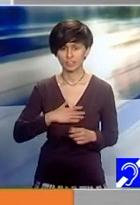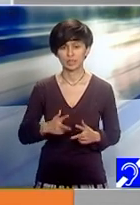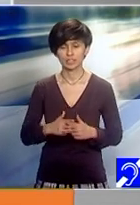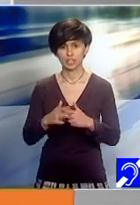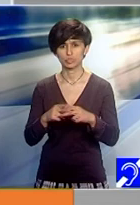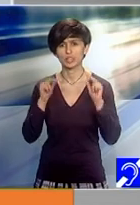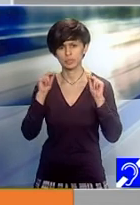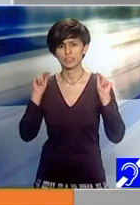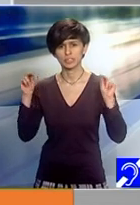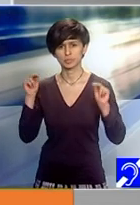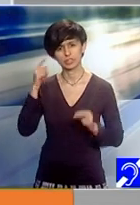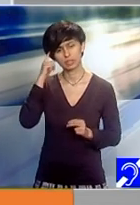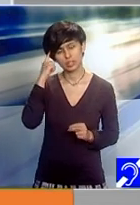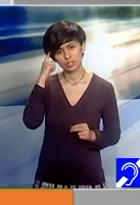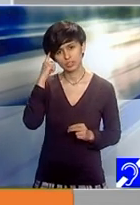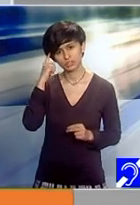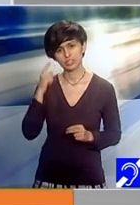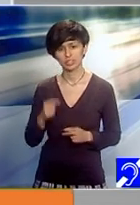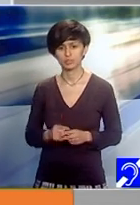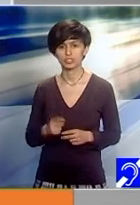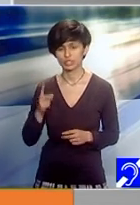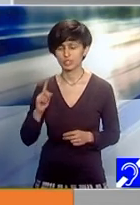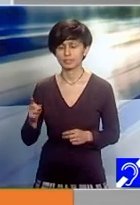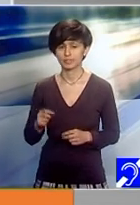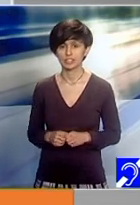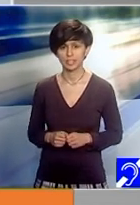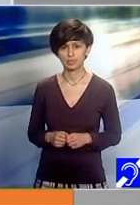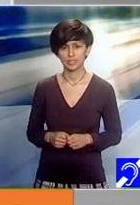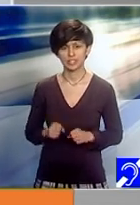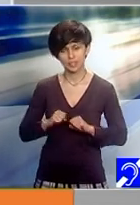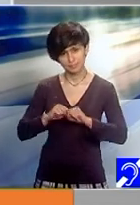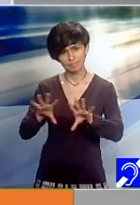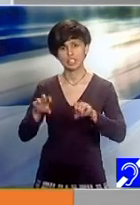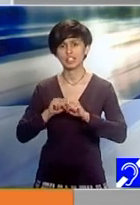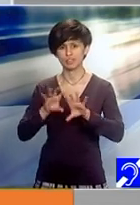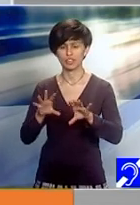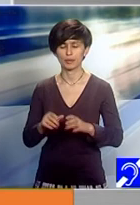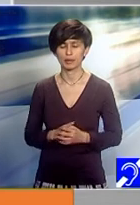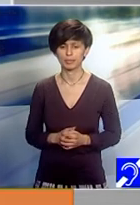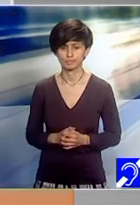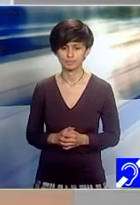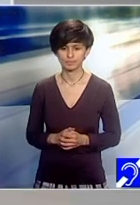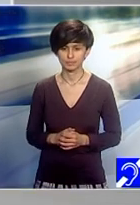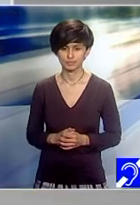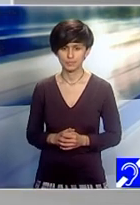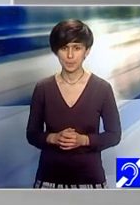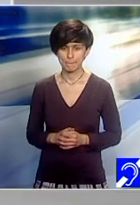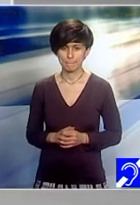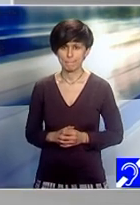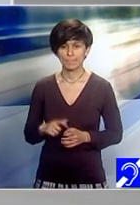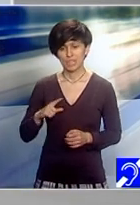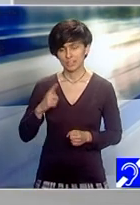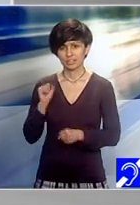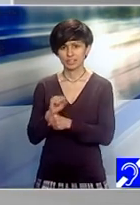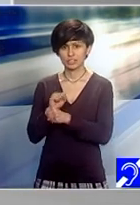Avem cunoștințe și e păcat să le ținem pentru noi. Și atunci am zis că cum putem face lucrul ăsta? Să ajutăm cadrele didactice. E o săptămână frumoasă, e